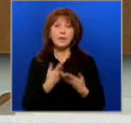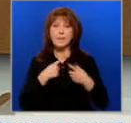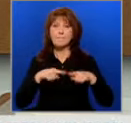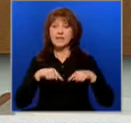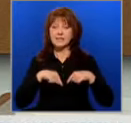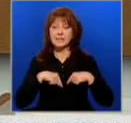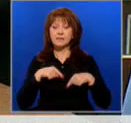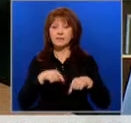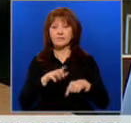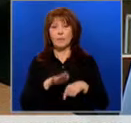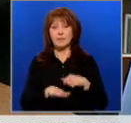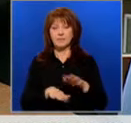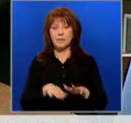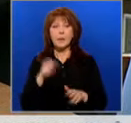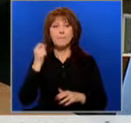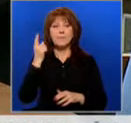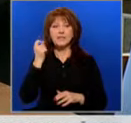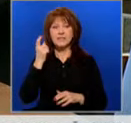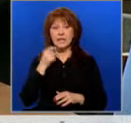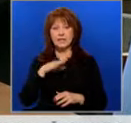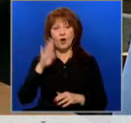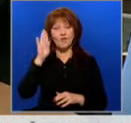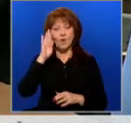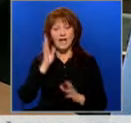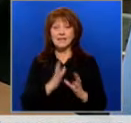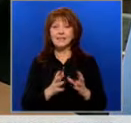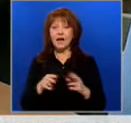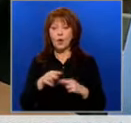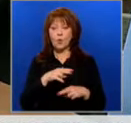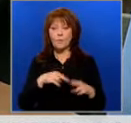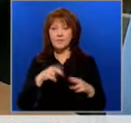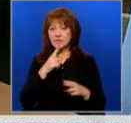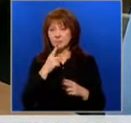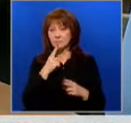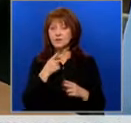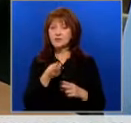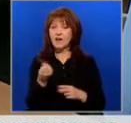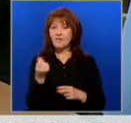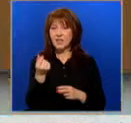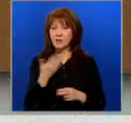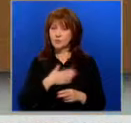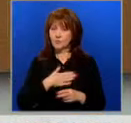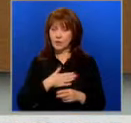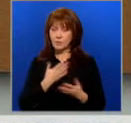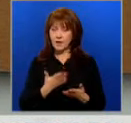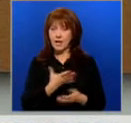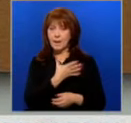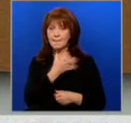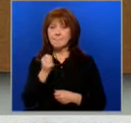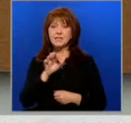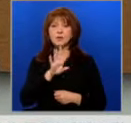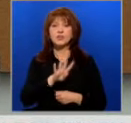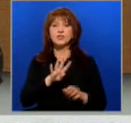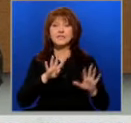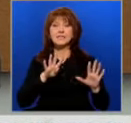присъдата за своето престъпление. Председателят на военната комисия Христо Гаджев обясни, че сделката е изгодна финансово. 549